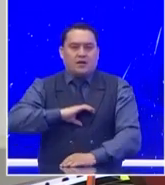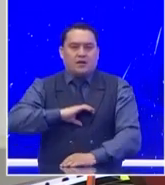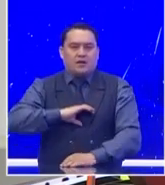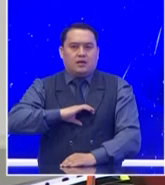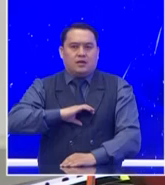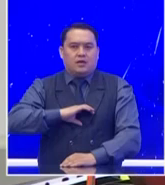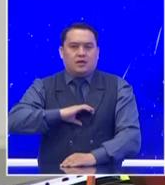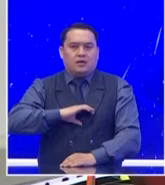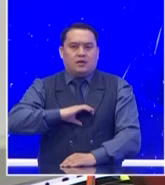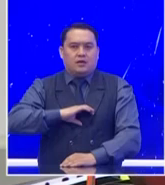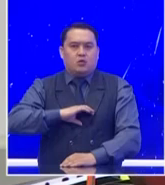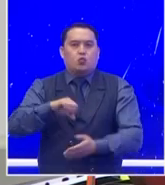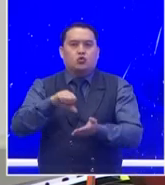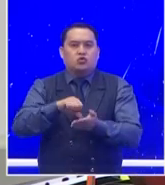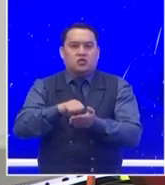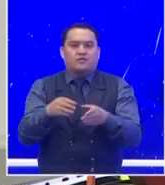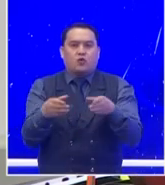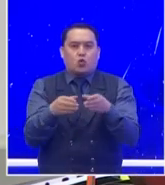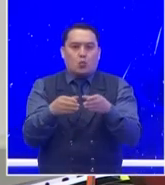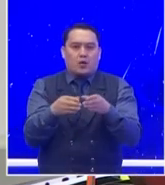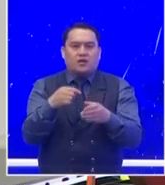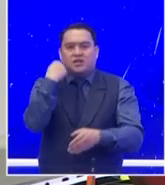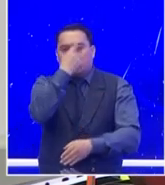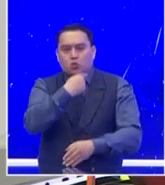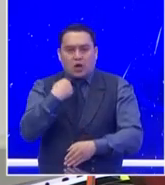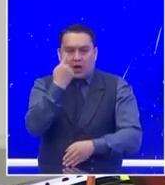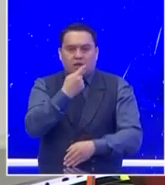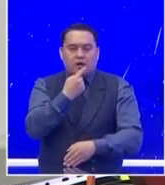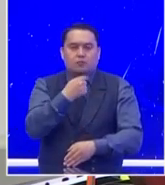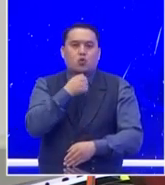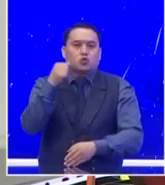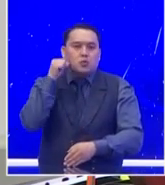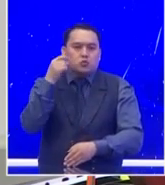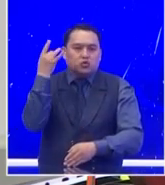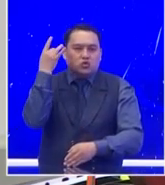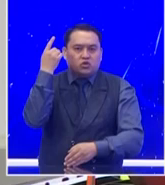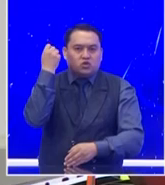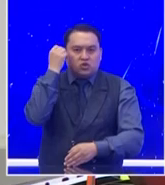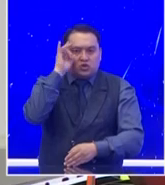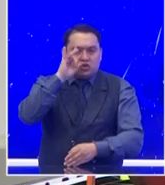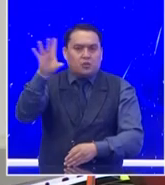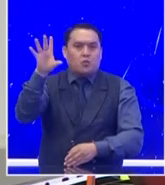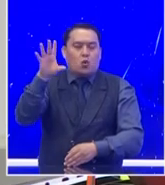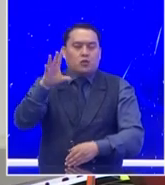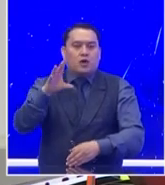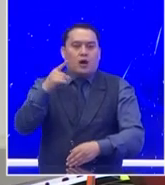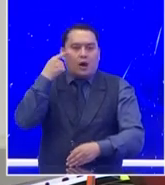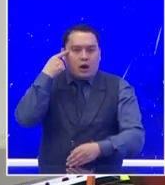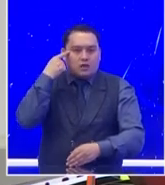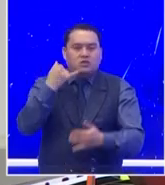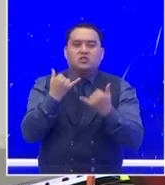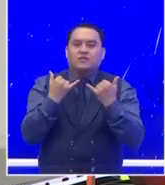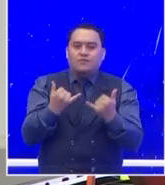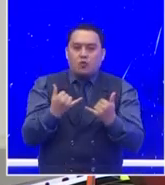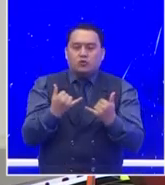шоссе на участие в групповой гонке, в индивидуальной гонке. Они в прошлом году стали чемпионами Азии в индивидуальной гонке. И сегодня